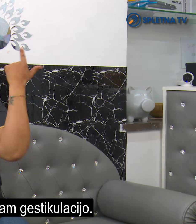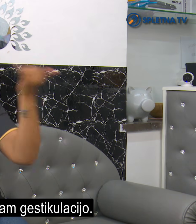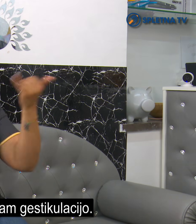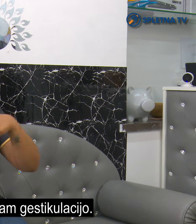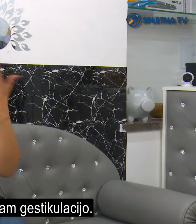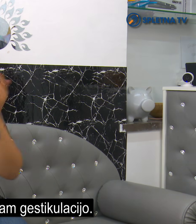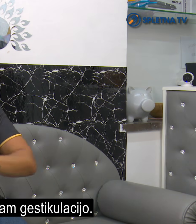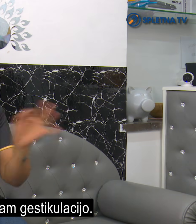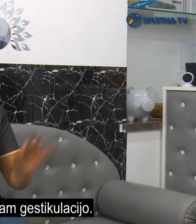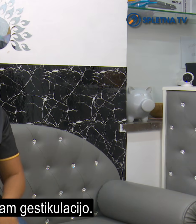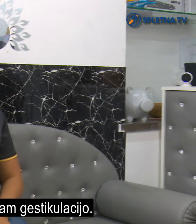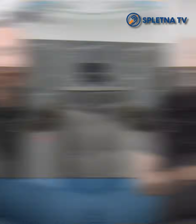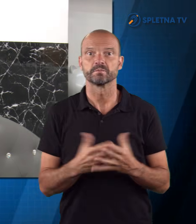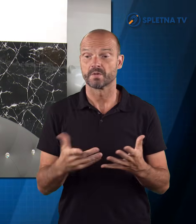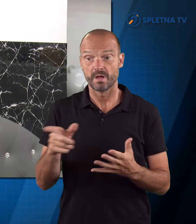uporabljam gestikulacijo.